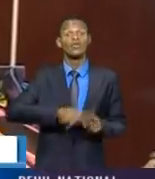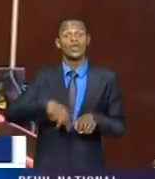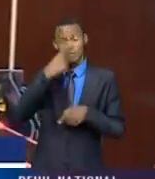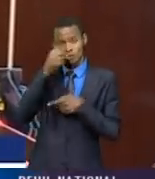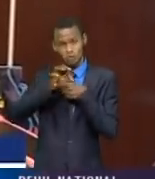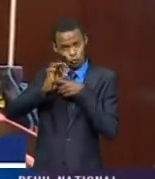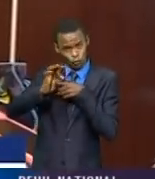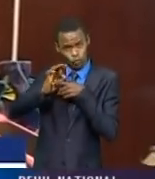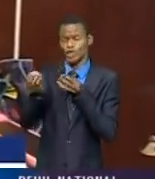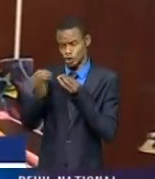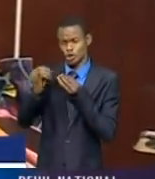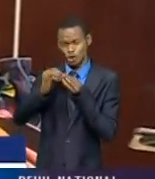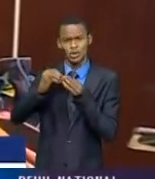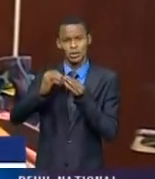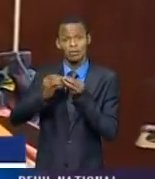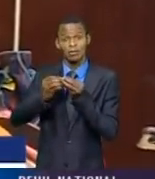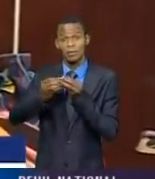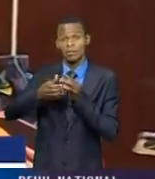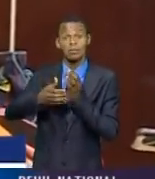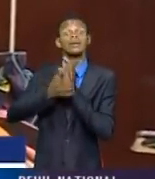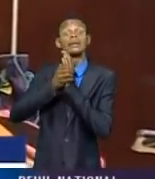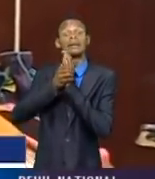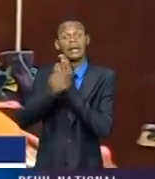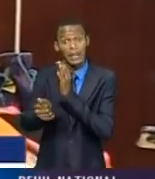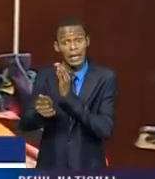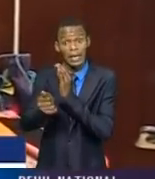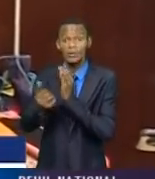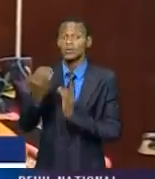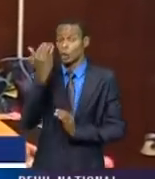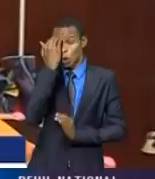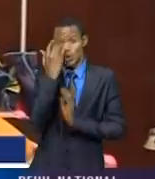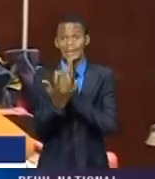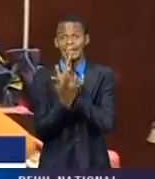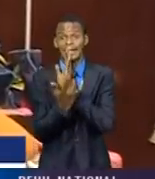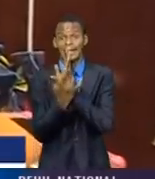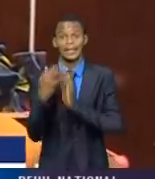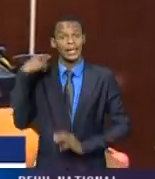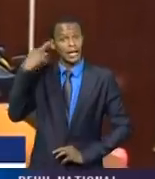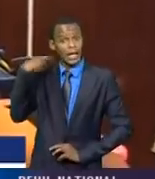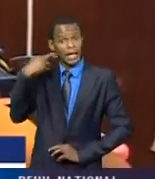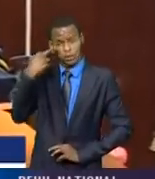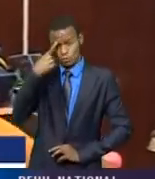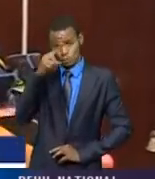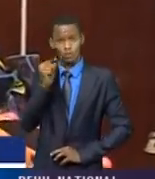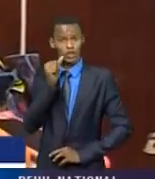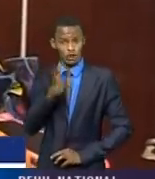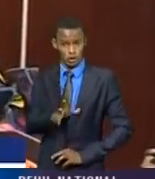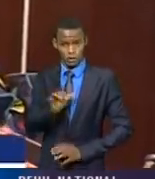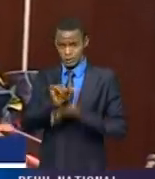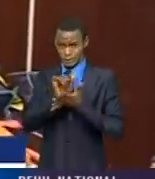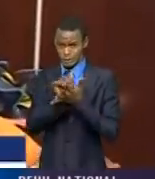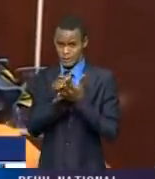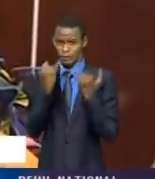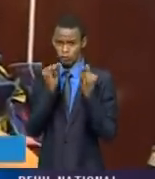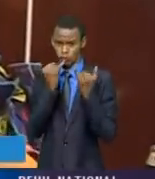renforcer les capacités sur les techniques de la radio est aussi sur le genre space information qui est aussi un